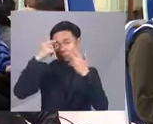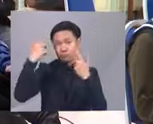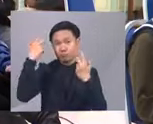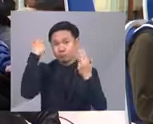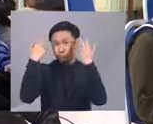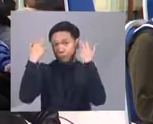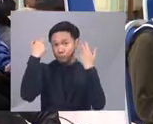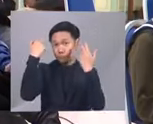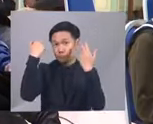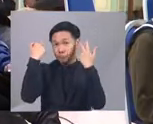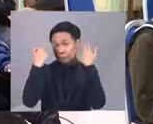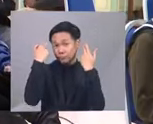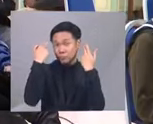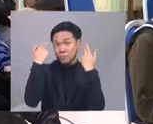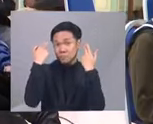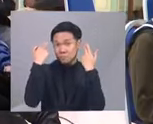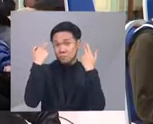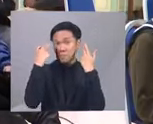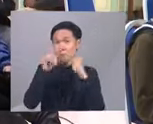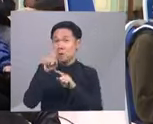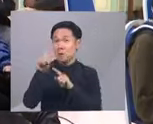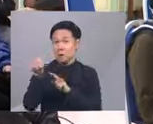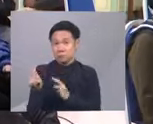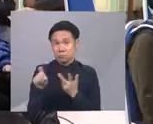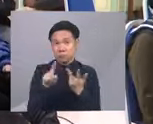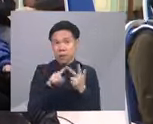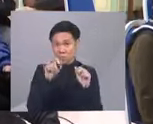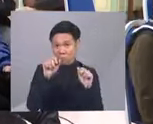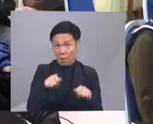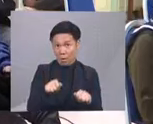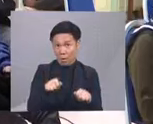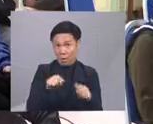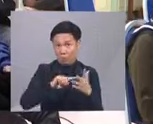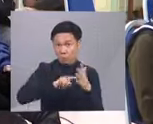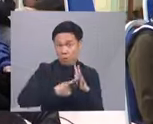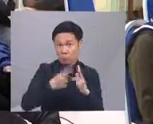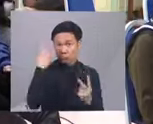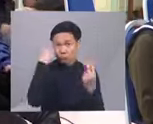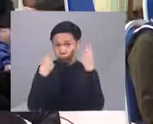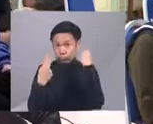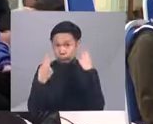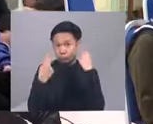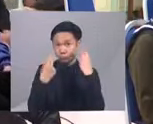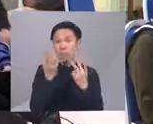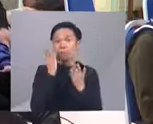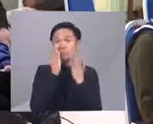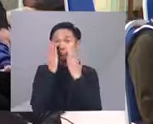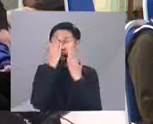seperti gunting rambut lah. So jadi adakah diorang pun dibenarkan penggambaran? Okey.